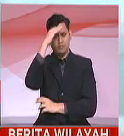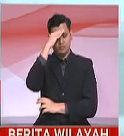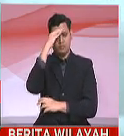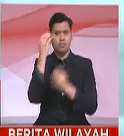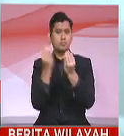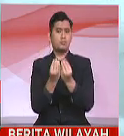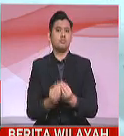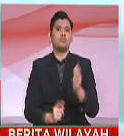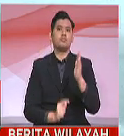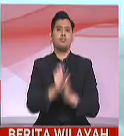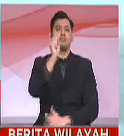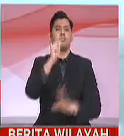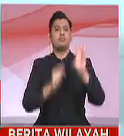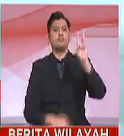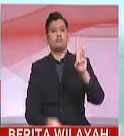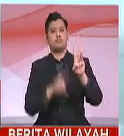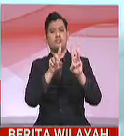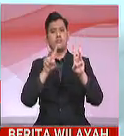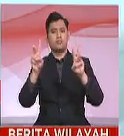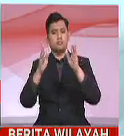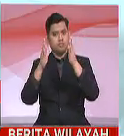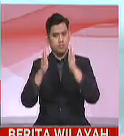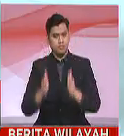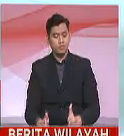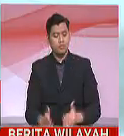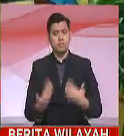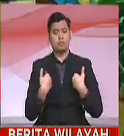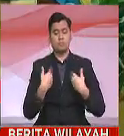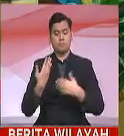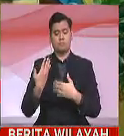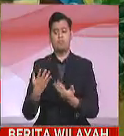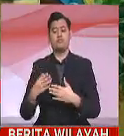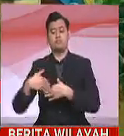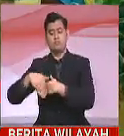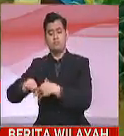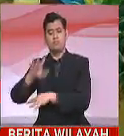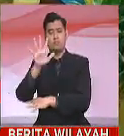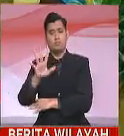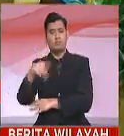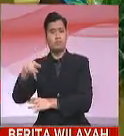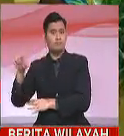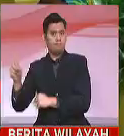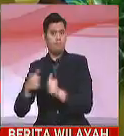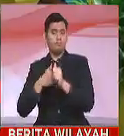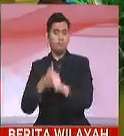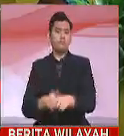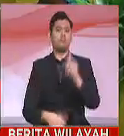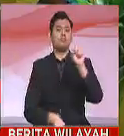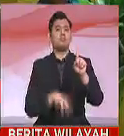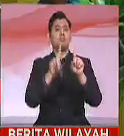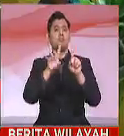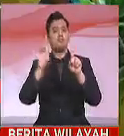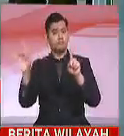tertinggi dengan 612 penduduk ditempatkan di 5 PPS diikuti 118 penduduk terjejas di